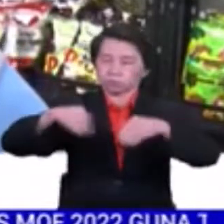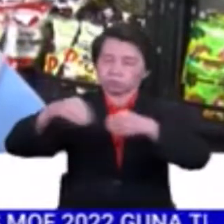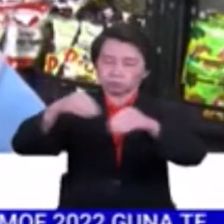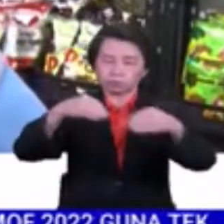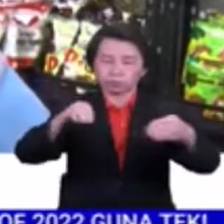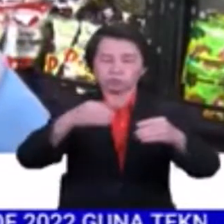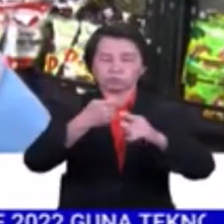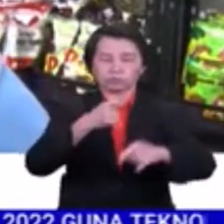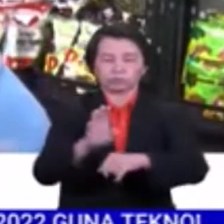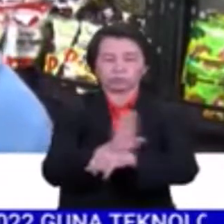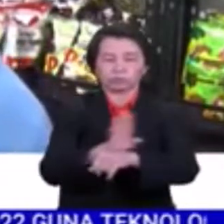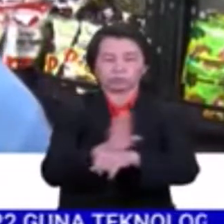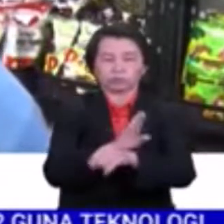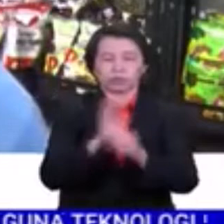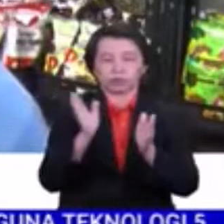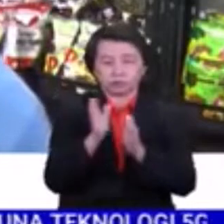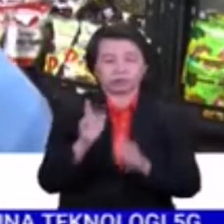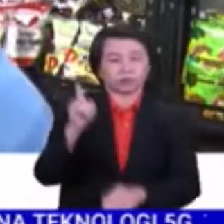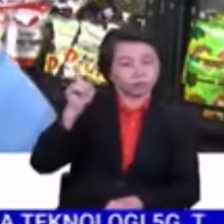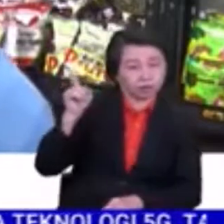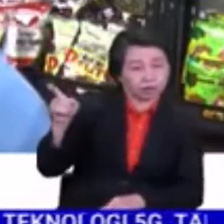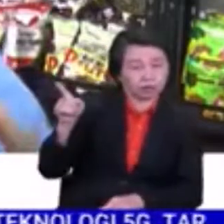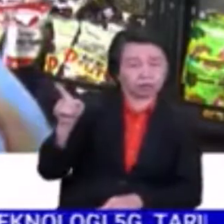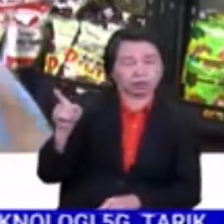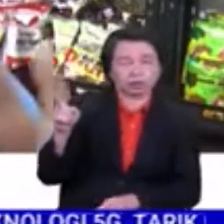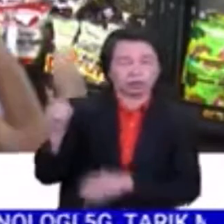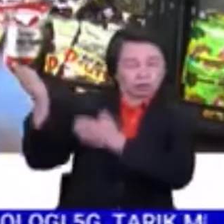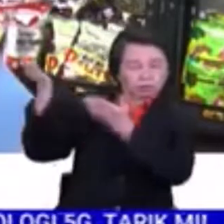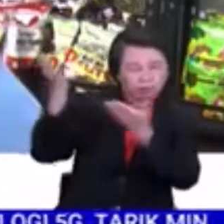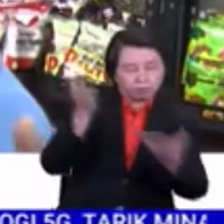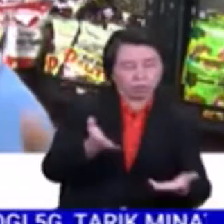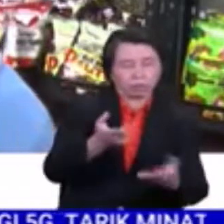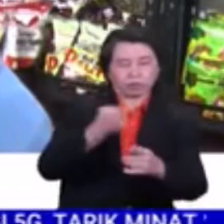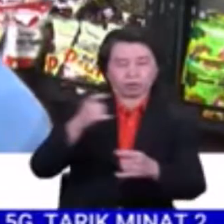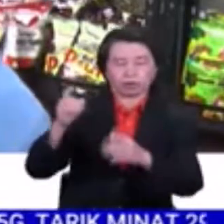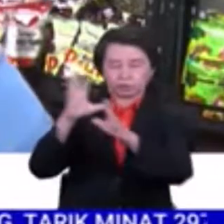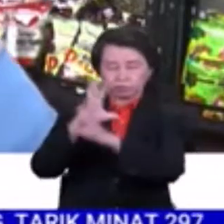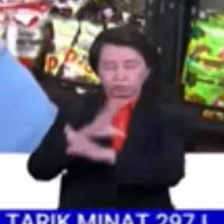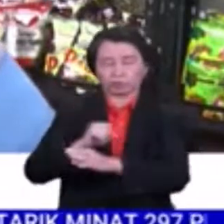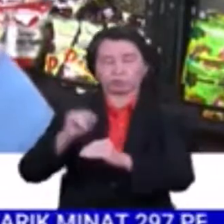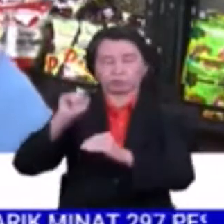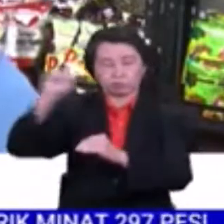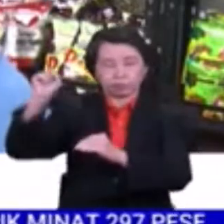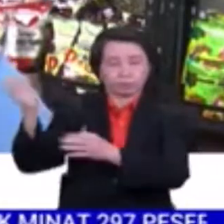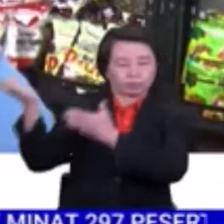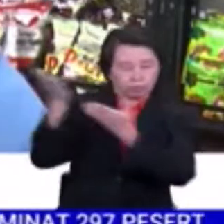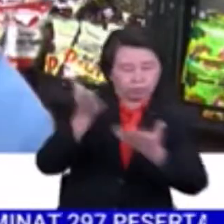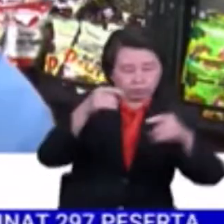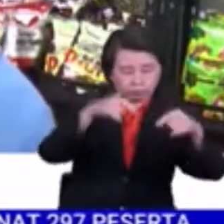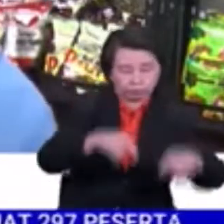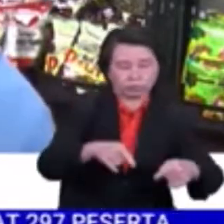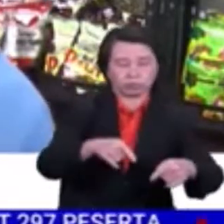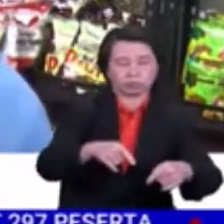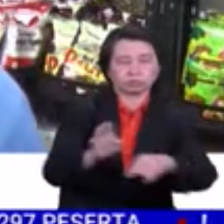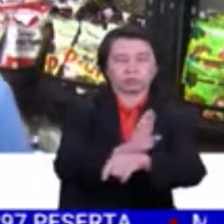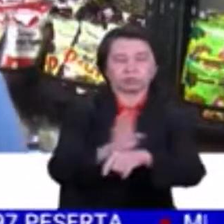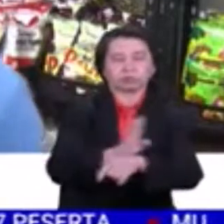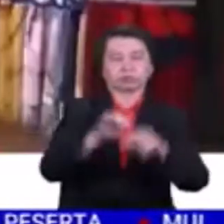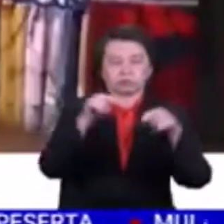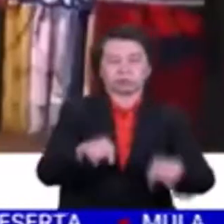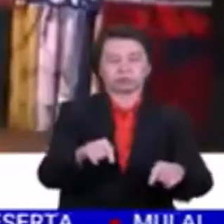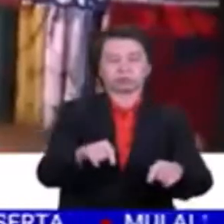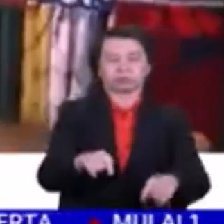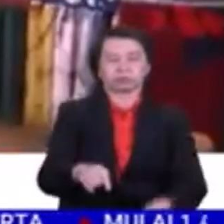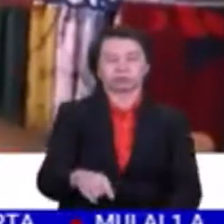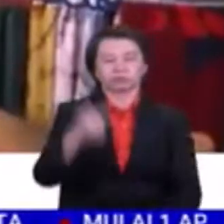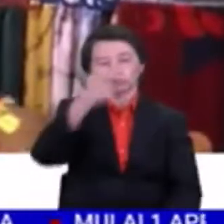daripada peniaga-peniaga kecil di sana. Kita bawa masuk barang daripada sana ke sini dan berniagakan di sinilah.